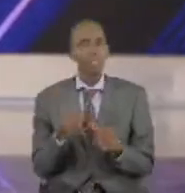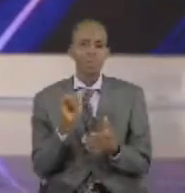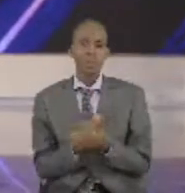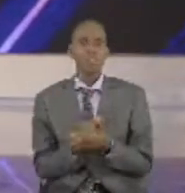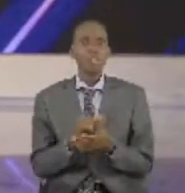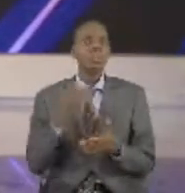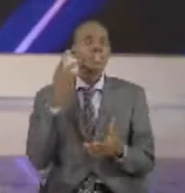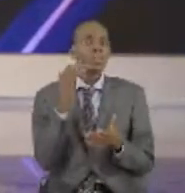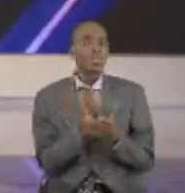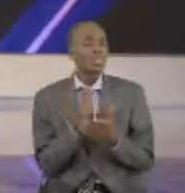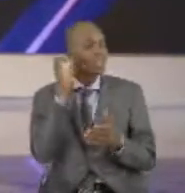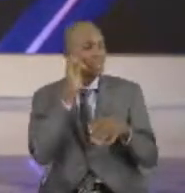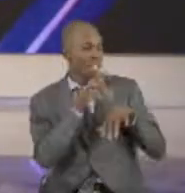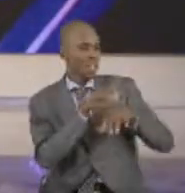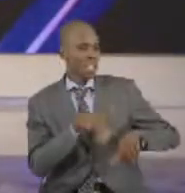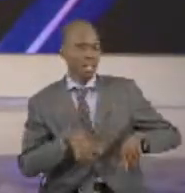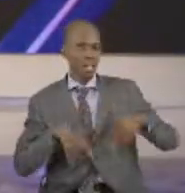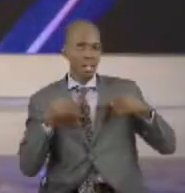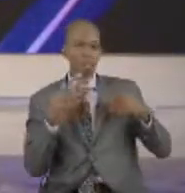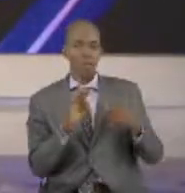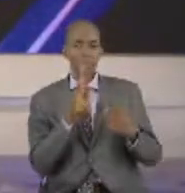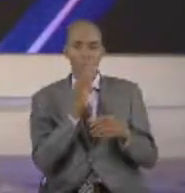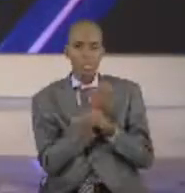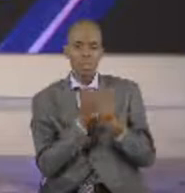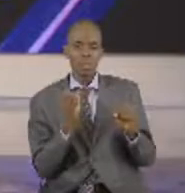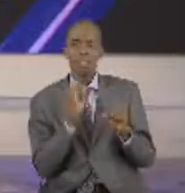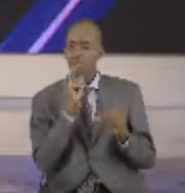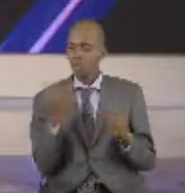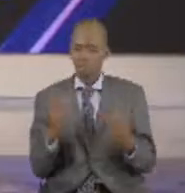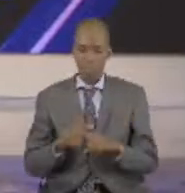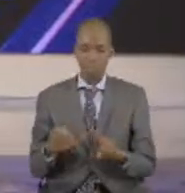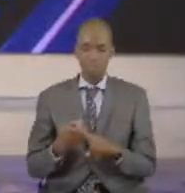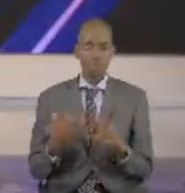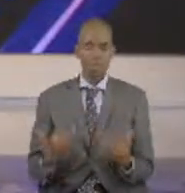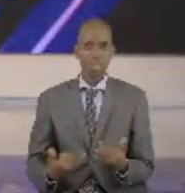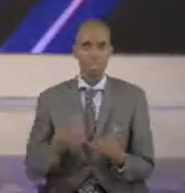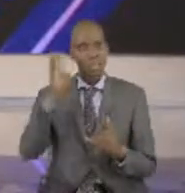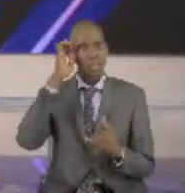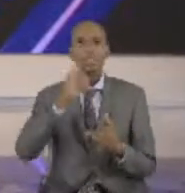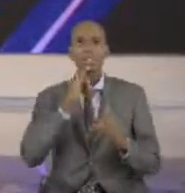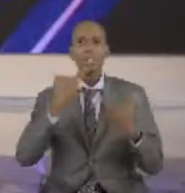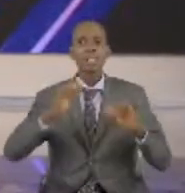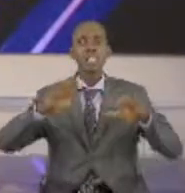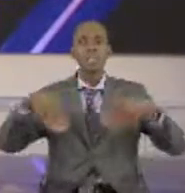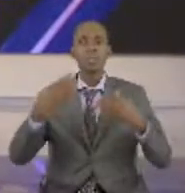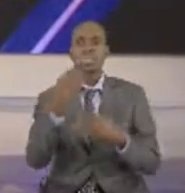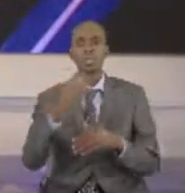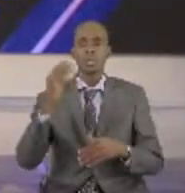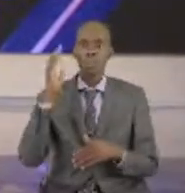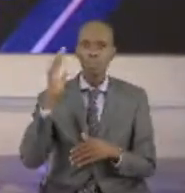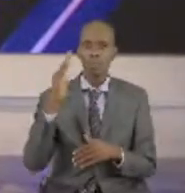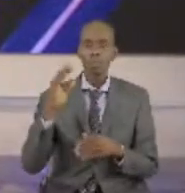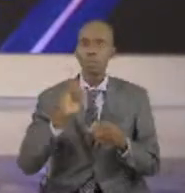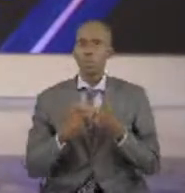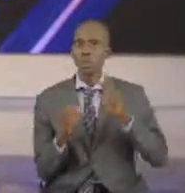conventions et de commissions y avait rien de différence à partir avec son temps présent au moment où un hommage donné ce témoignage